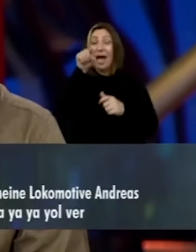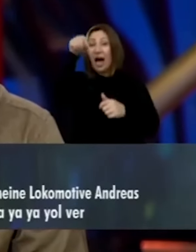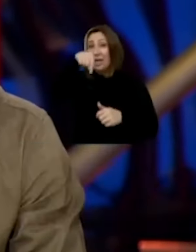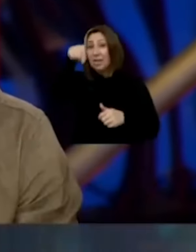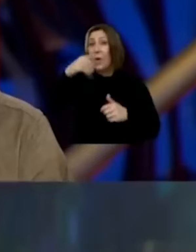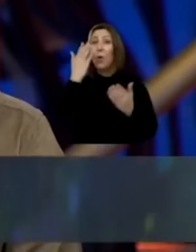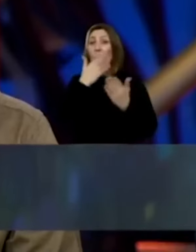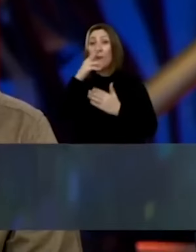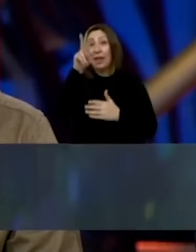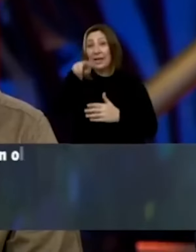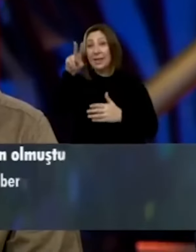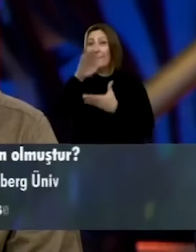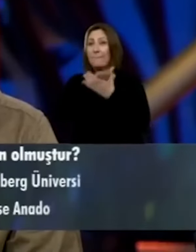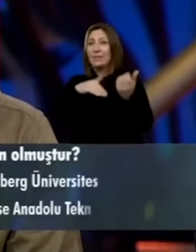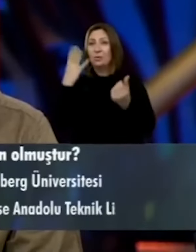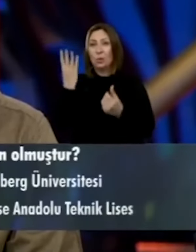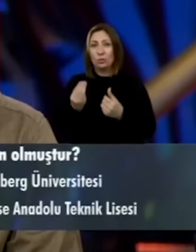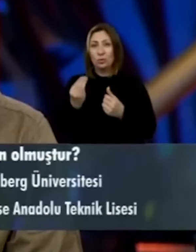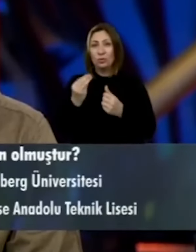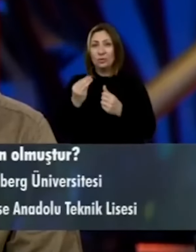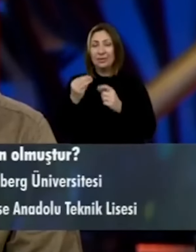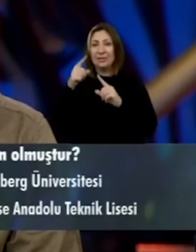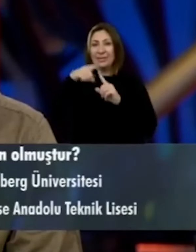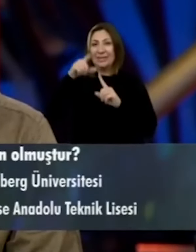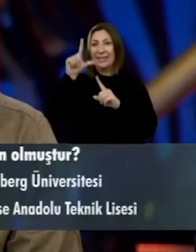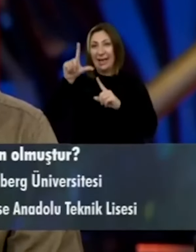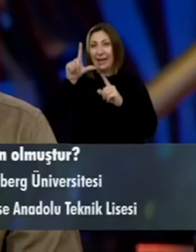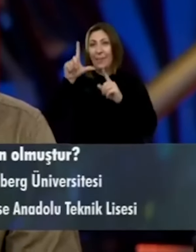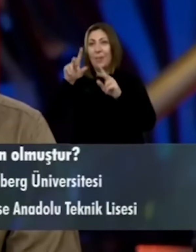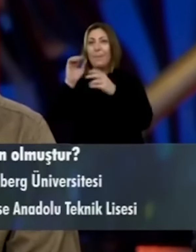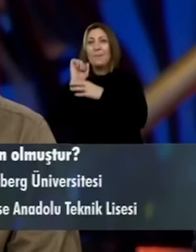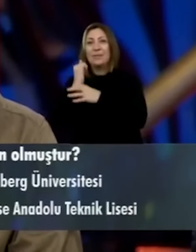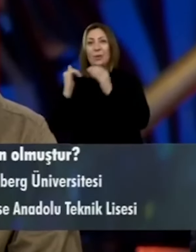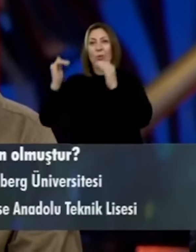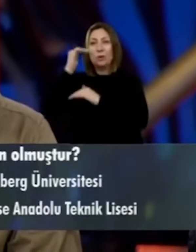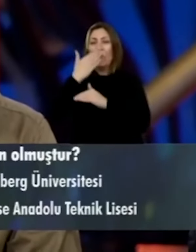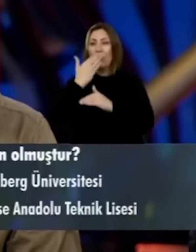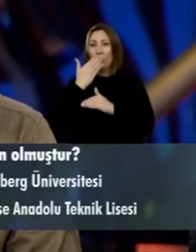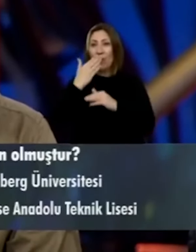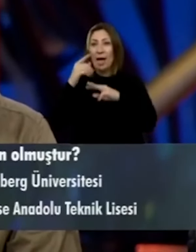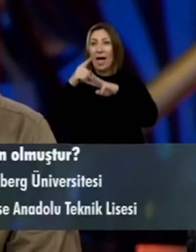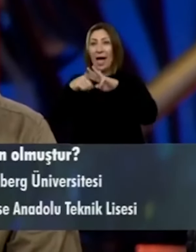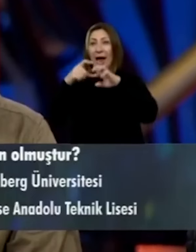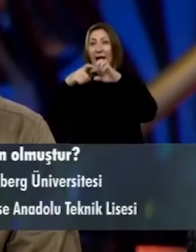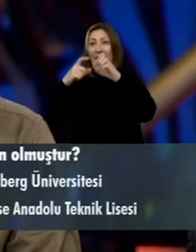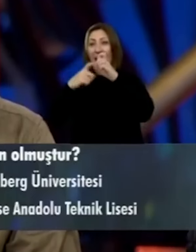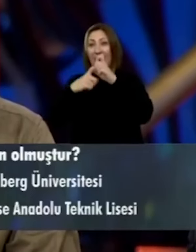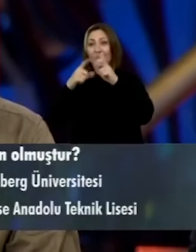aşağıdaki okulların hangisinden mezun olmuştur? Till Lindemann Meslek Yüksekokulu,